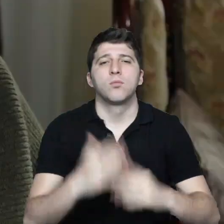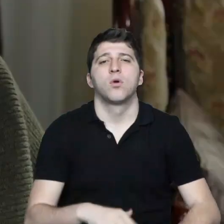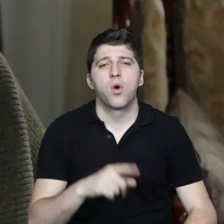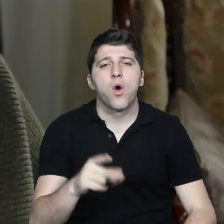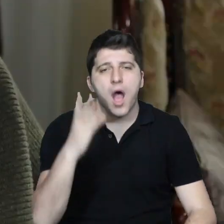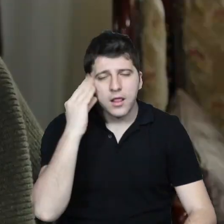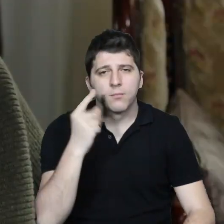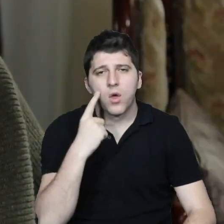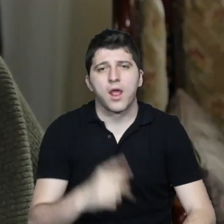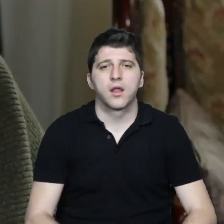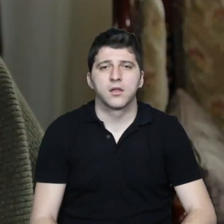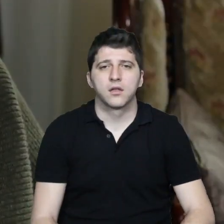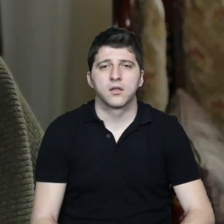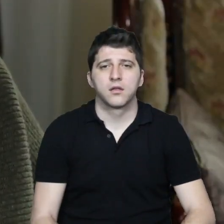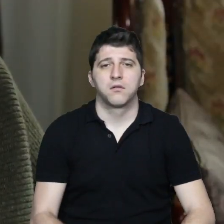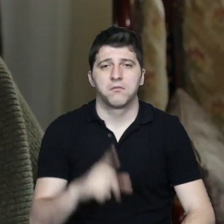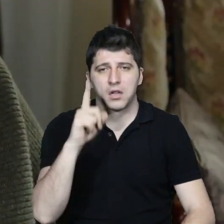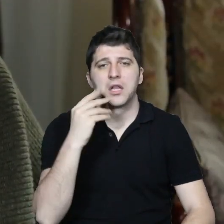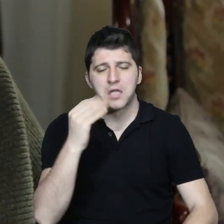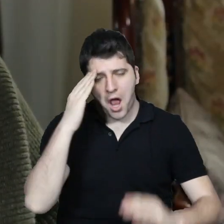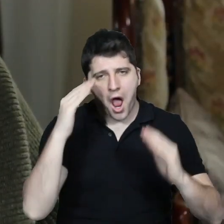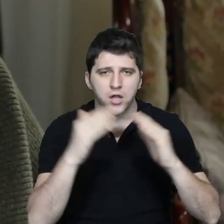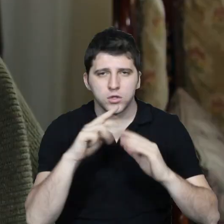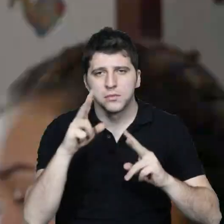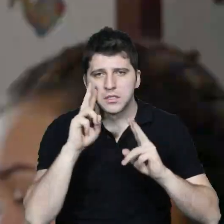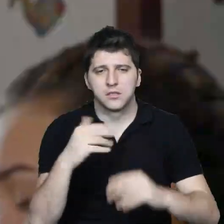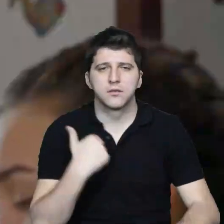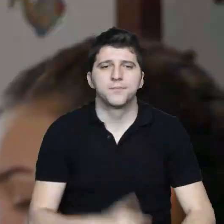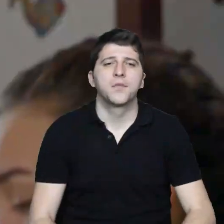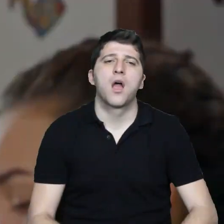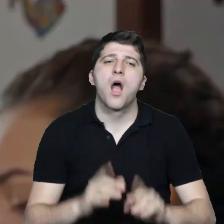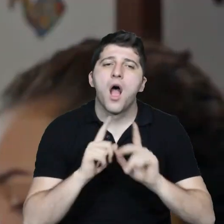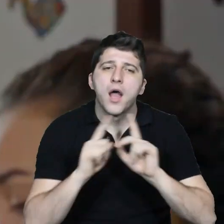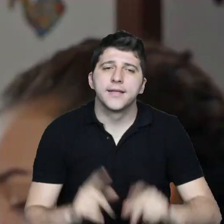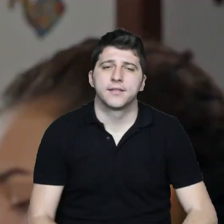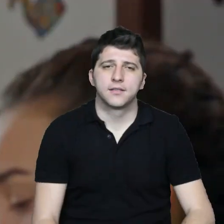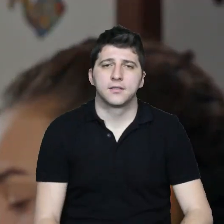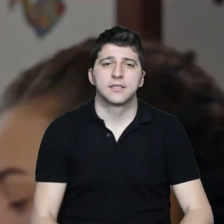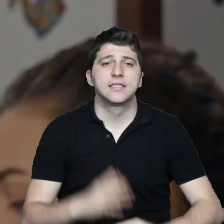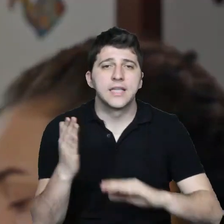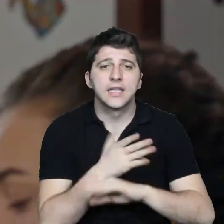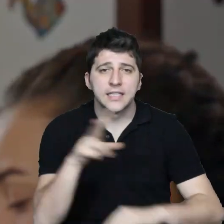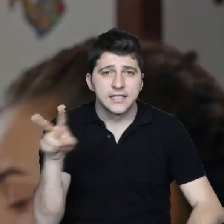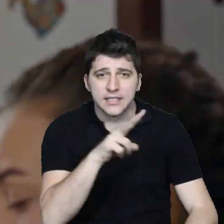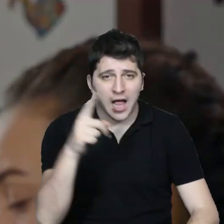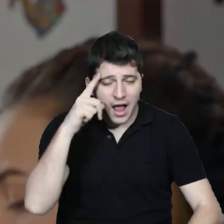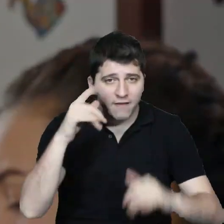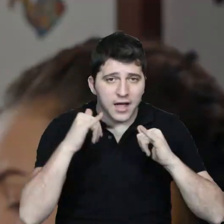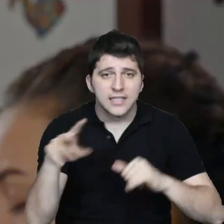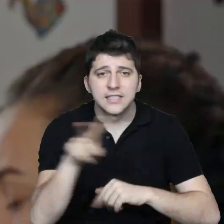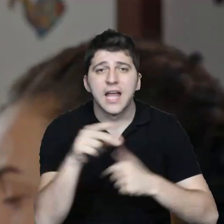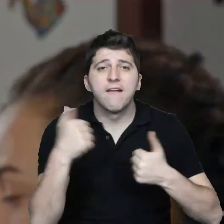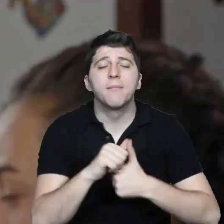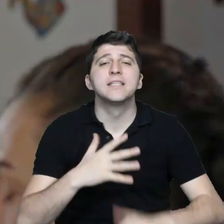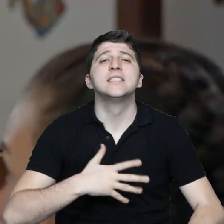o anlamda. Vallahi bana bayağı iyi anlaşıyorlar gibi geldi o gün. Ya hayır. Çünkü ikisinin de kafası aynı. İkisi de